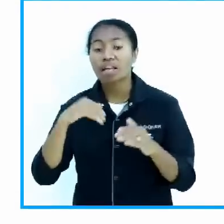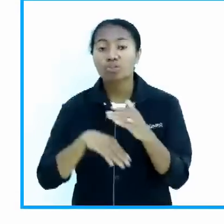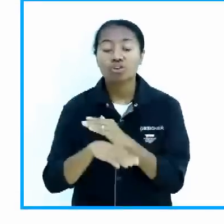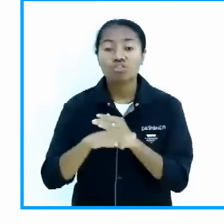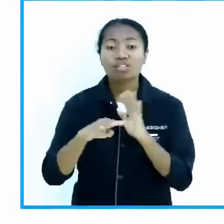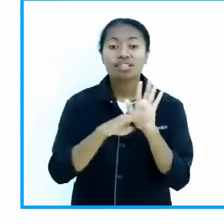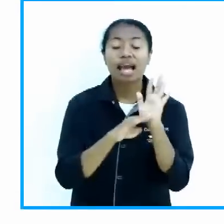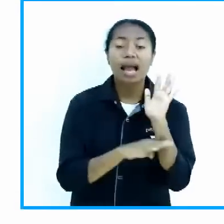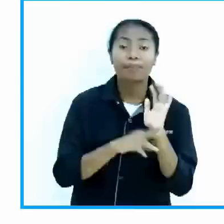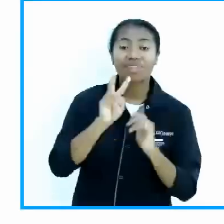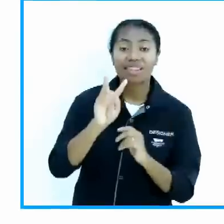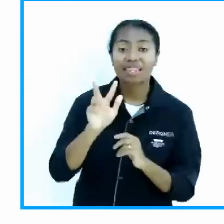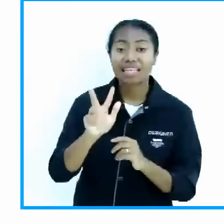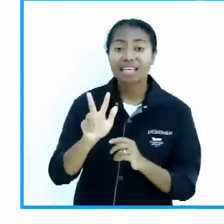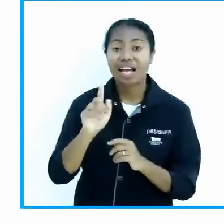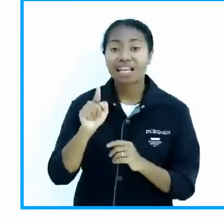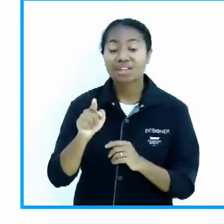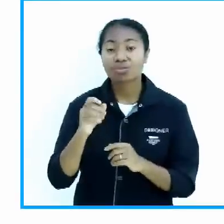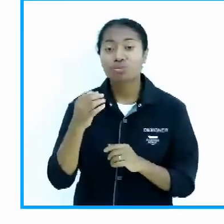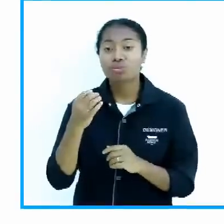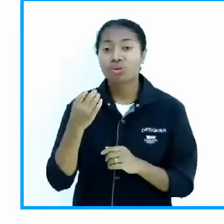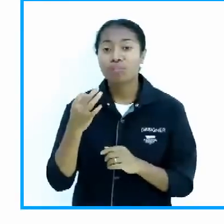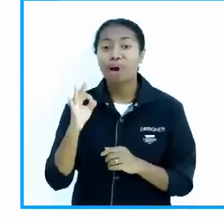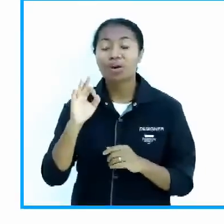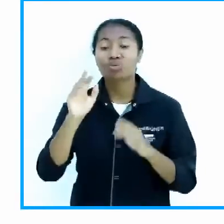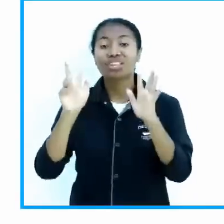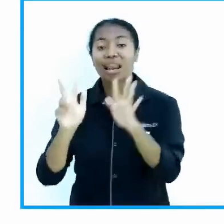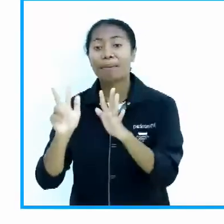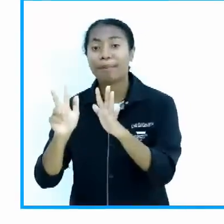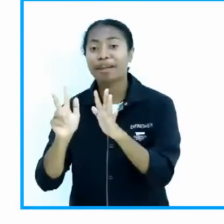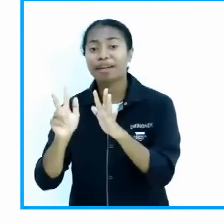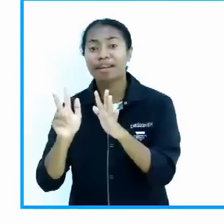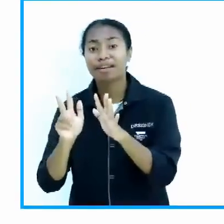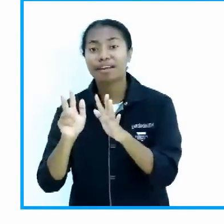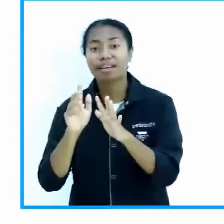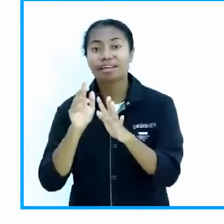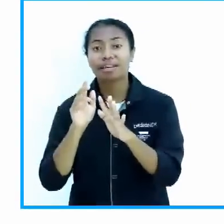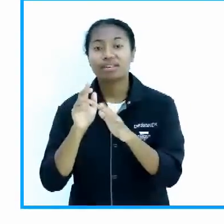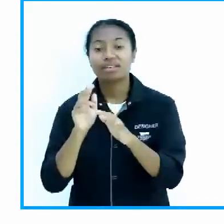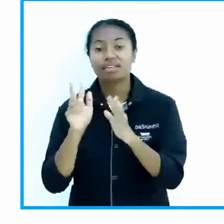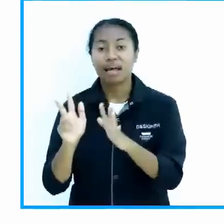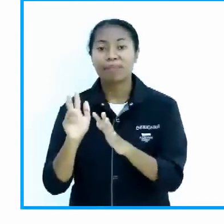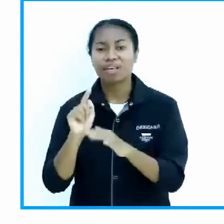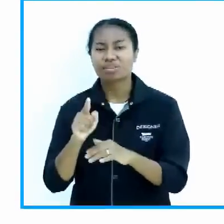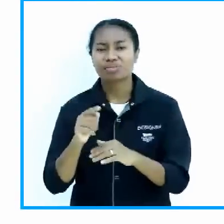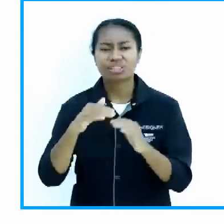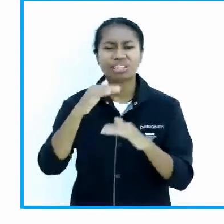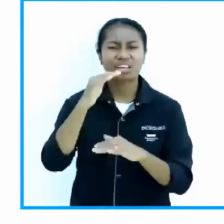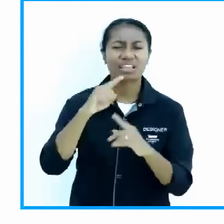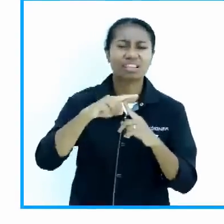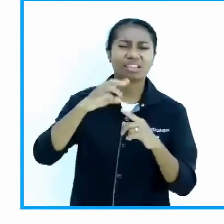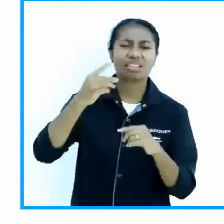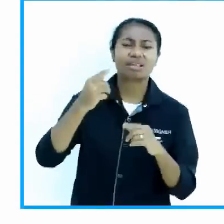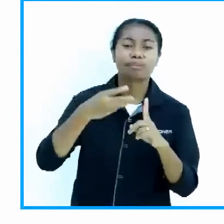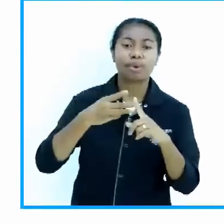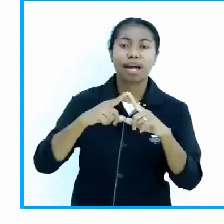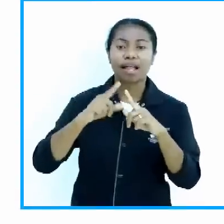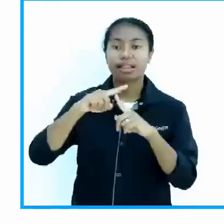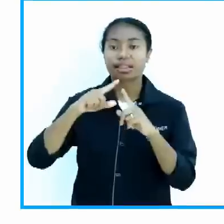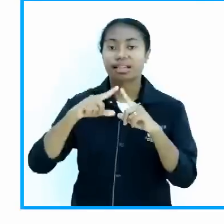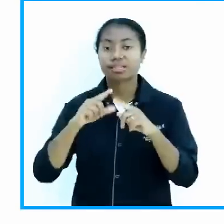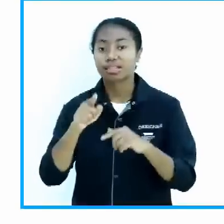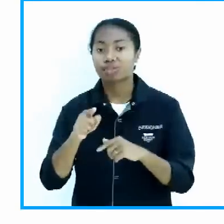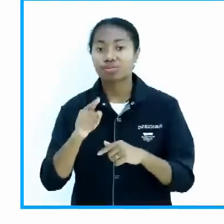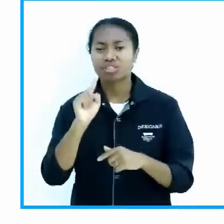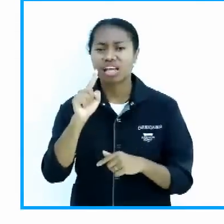dari tahap 3 itu baru 8. 8 itu yang diberikan izin terbatas di pandemi. Dan di situ ada satu yang merah